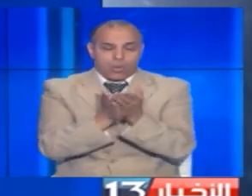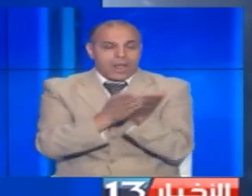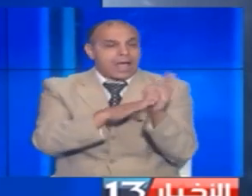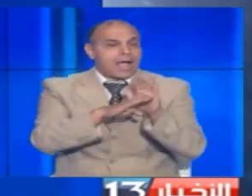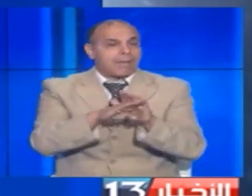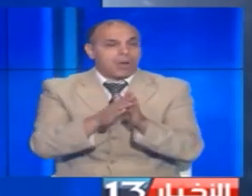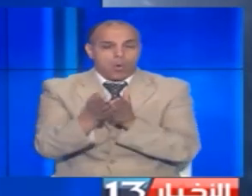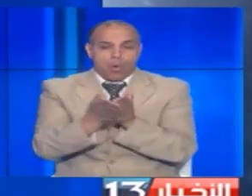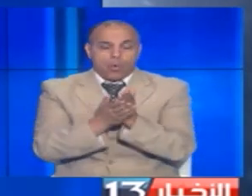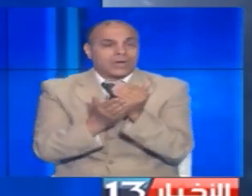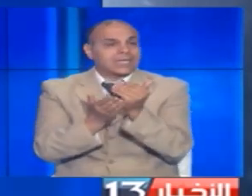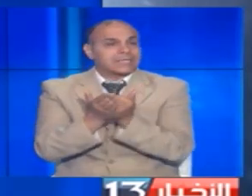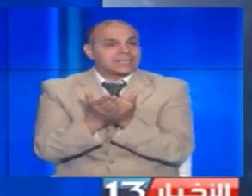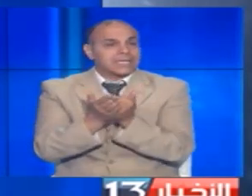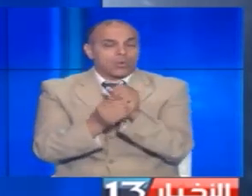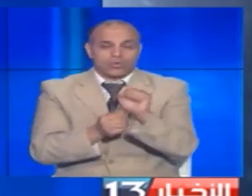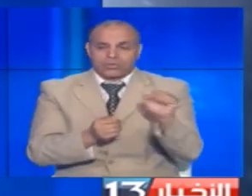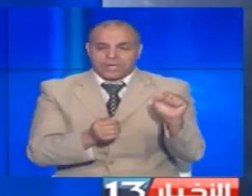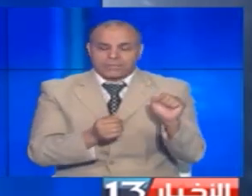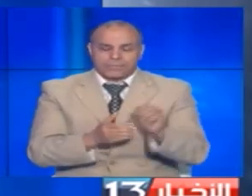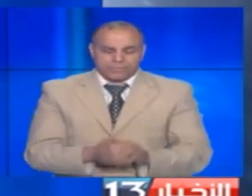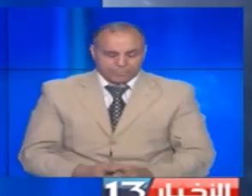للحقوق الاقتصاديه والاجتماعيه